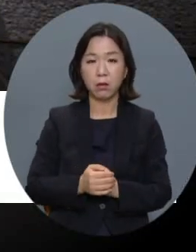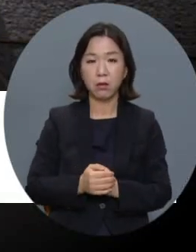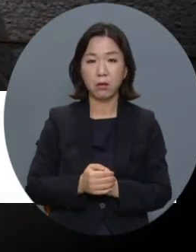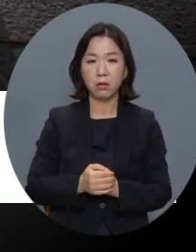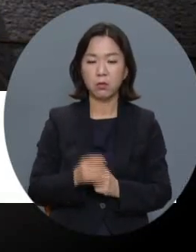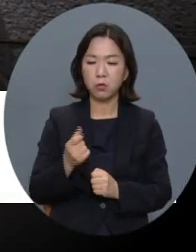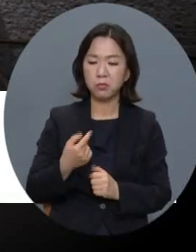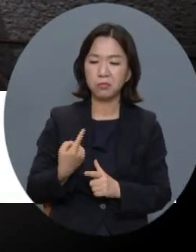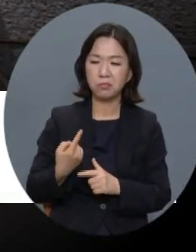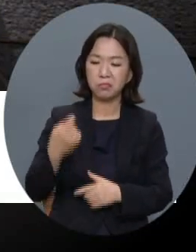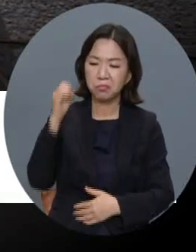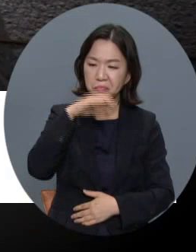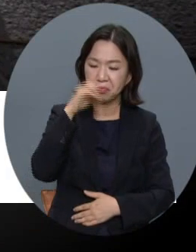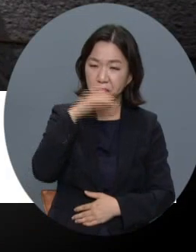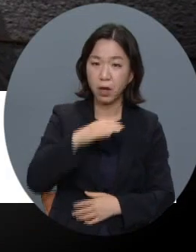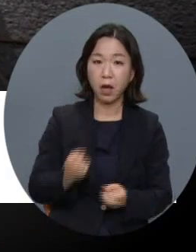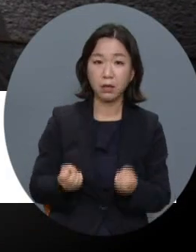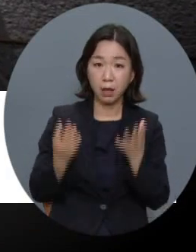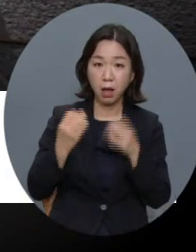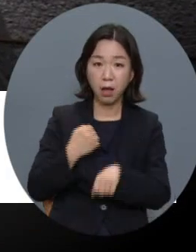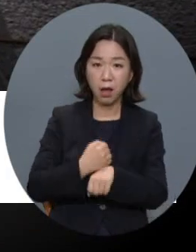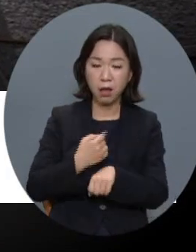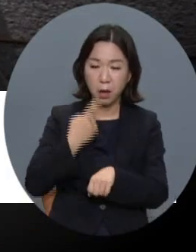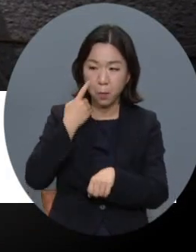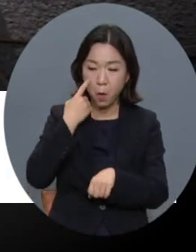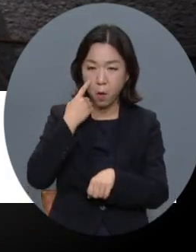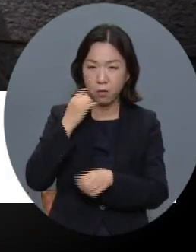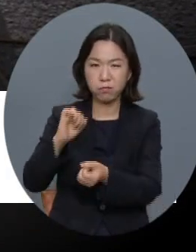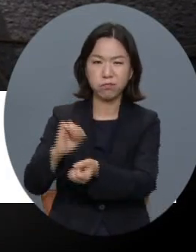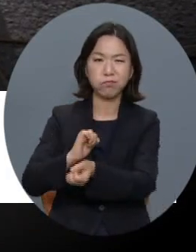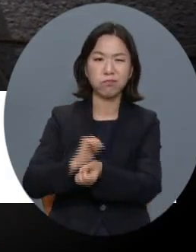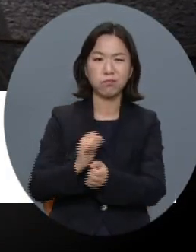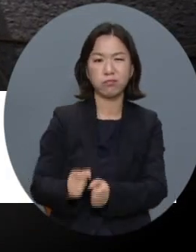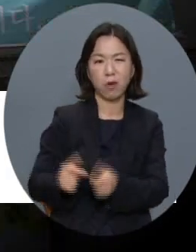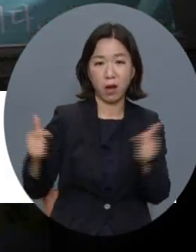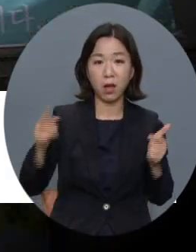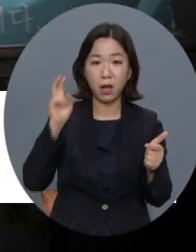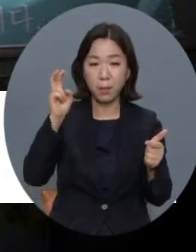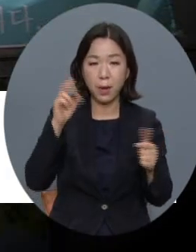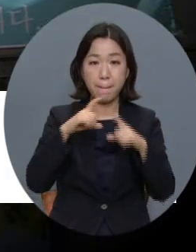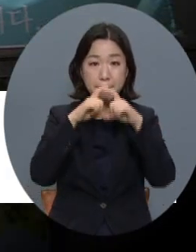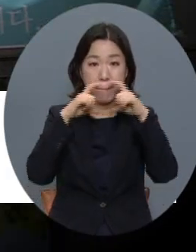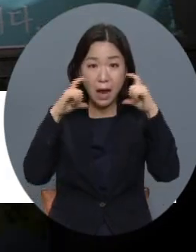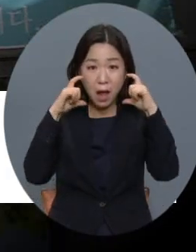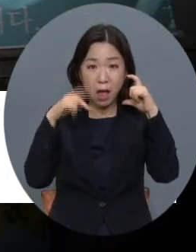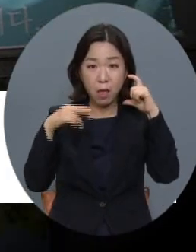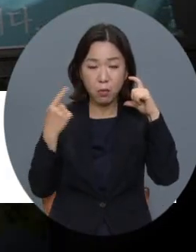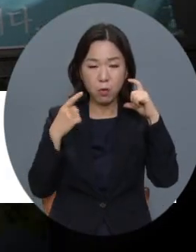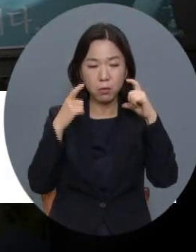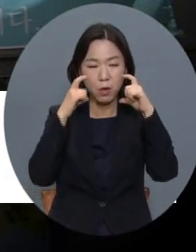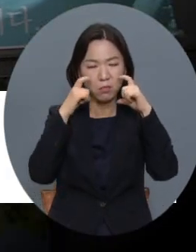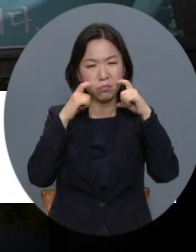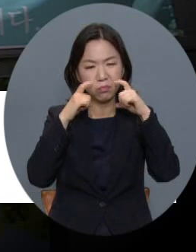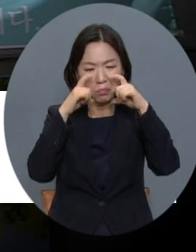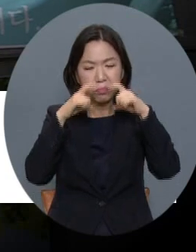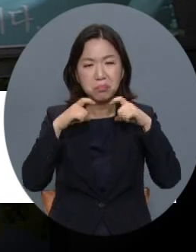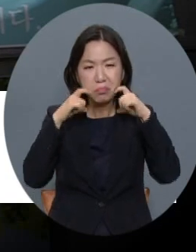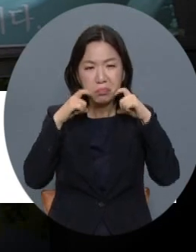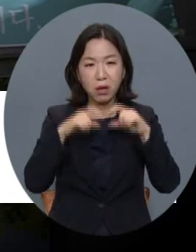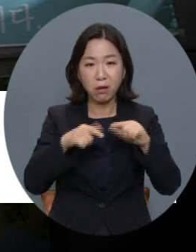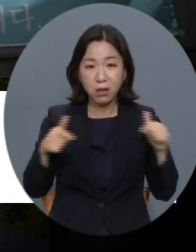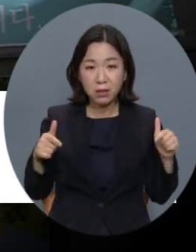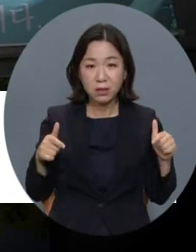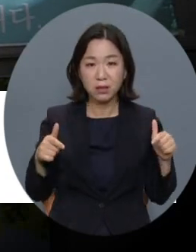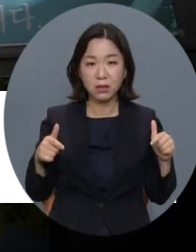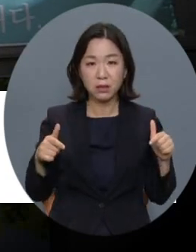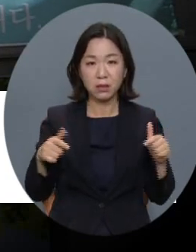약간 등한시하고 행사를 하다 보니까 집단감염이 일어나는 것 같습니다. 마스크 있어도 착용 안 하고 또뭐 이렇게 걸치고 있는